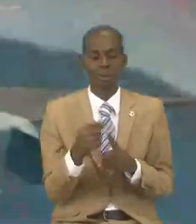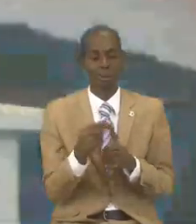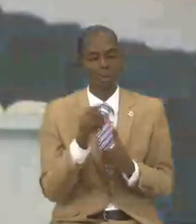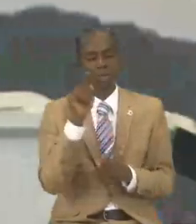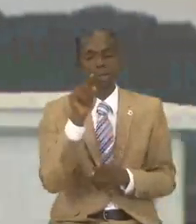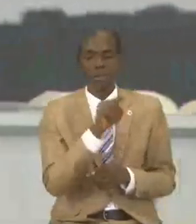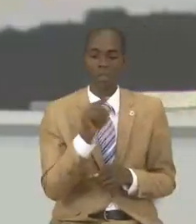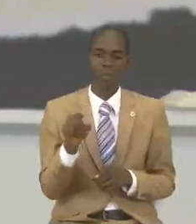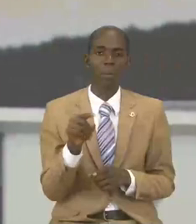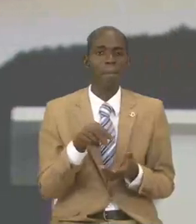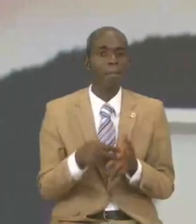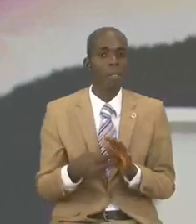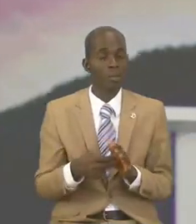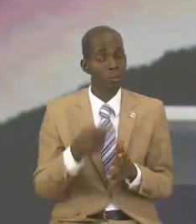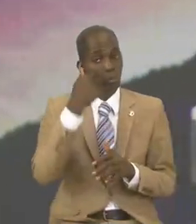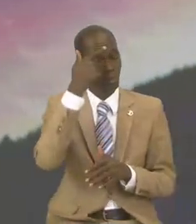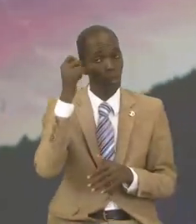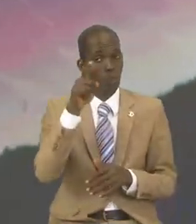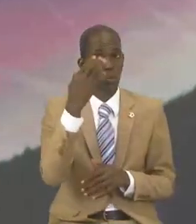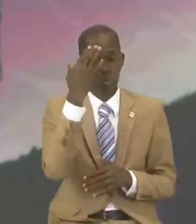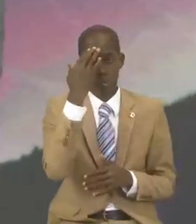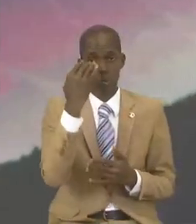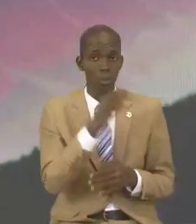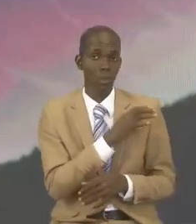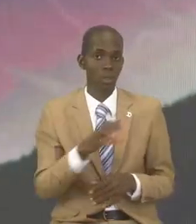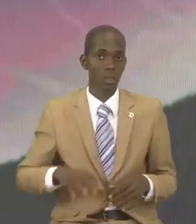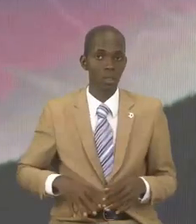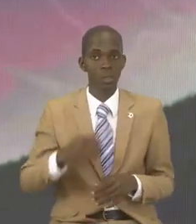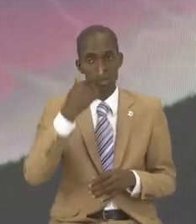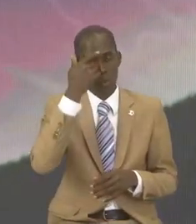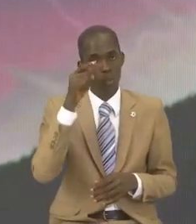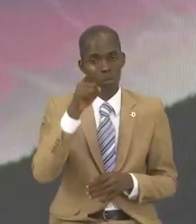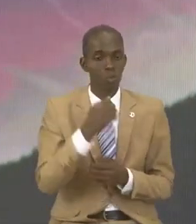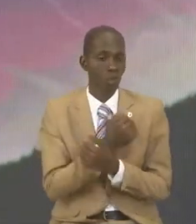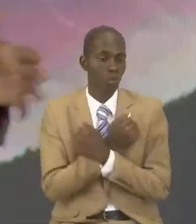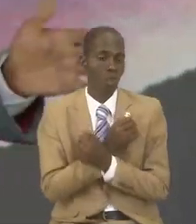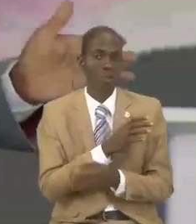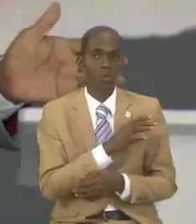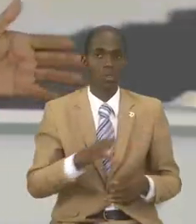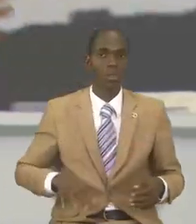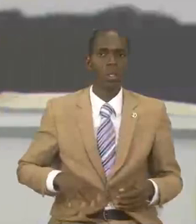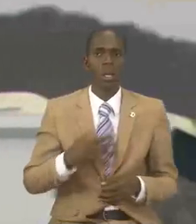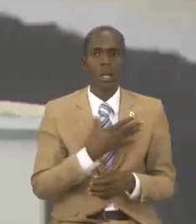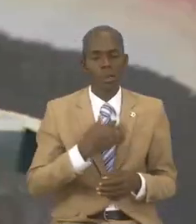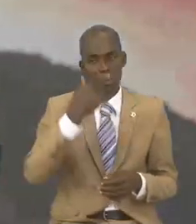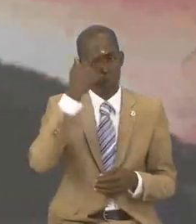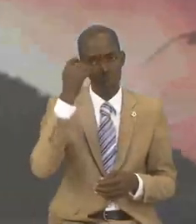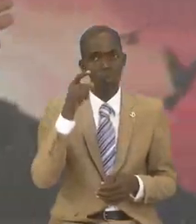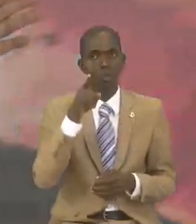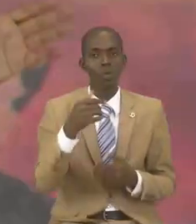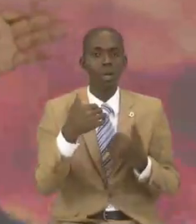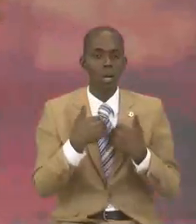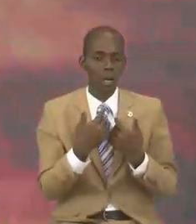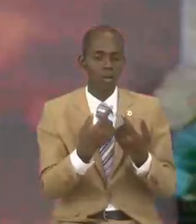donc, parce que tu connais Christ, parce que tu aimes Christ, parce que tu